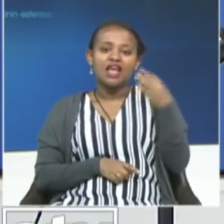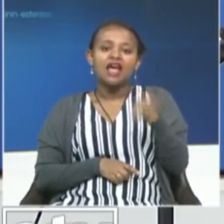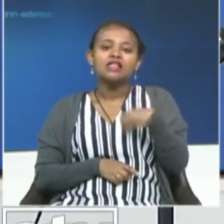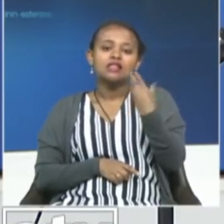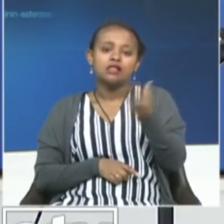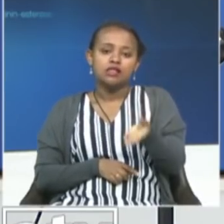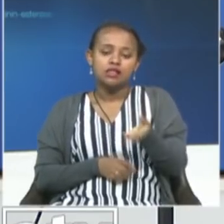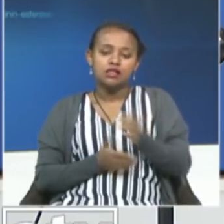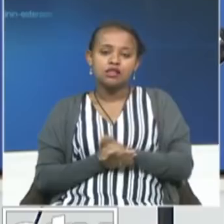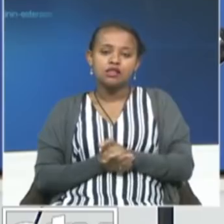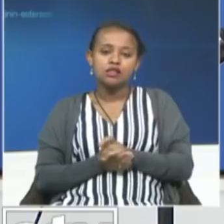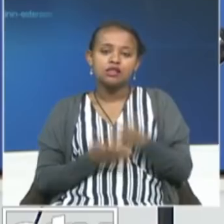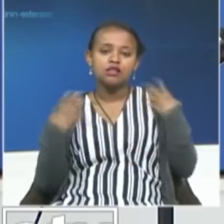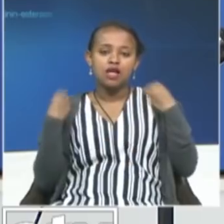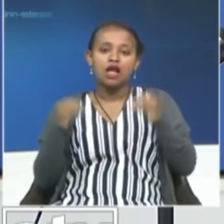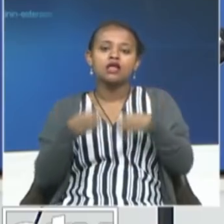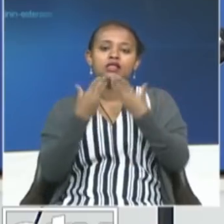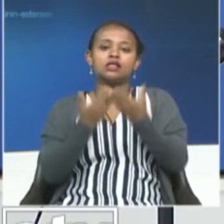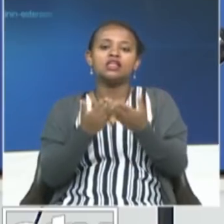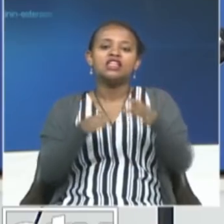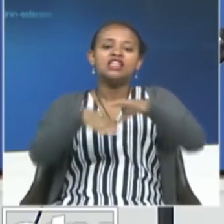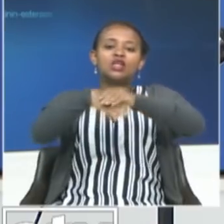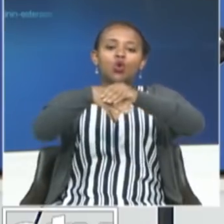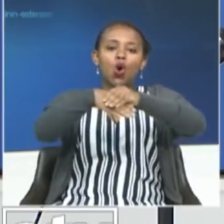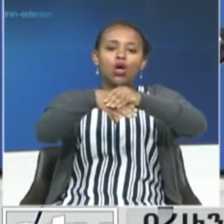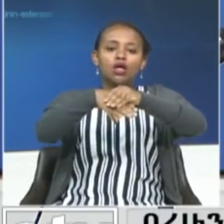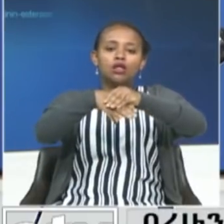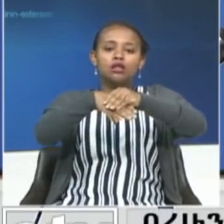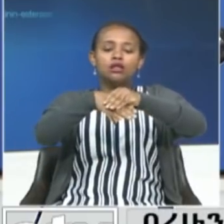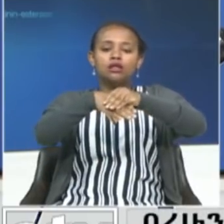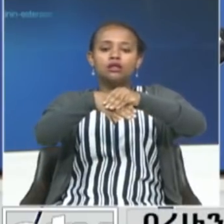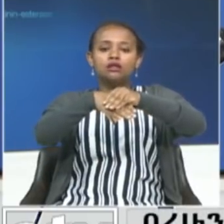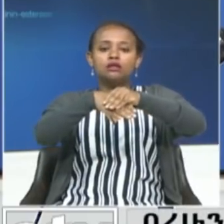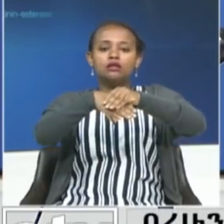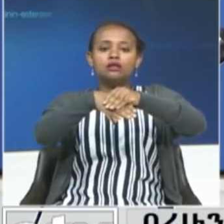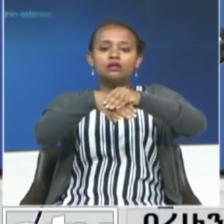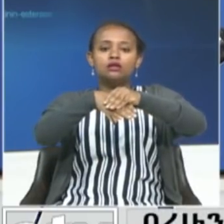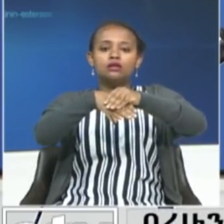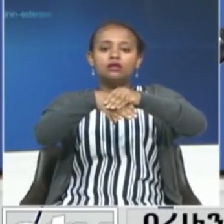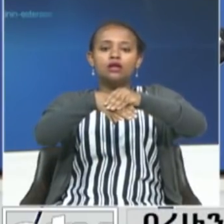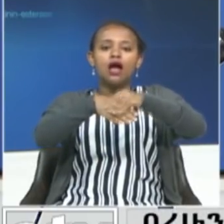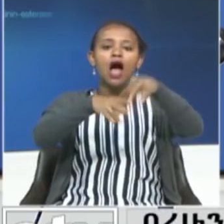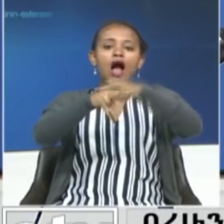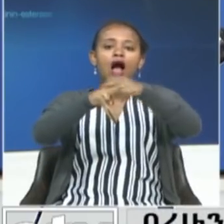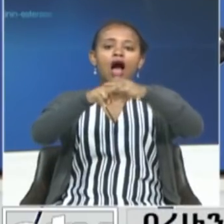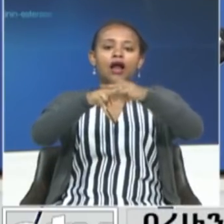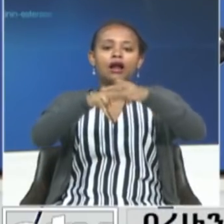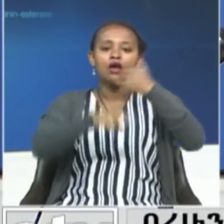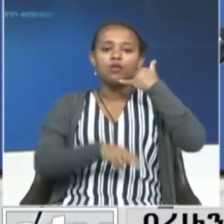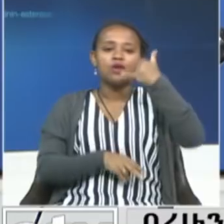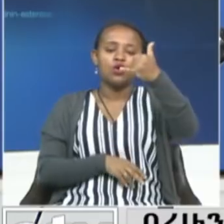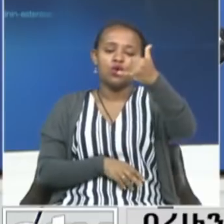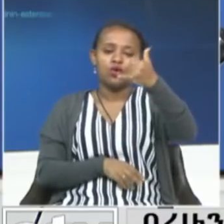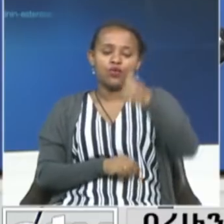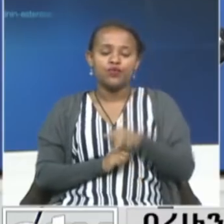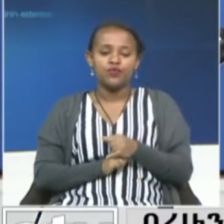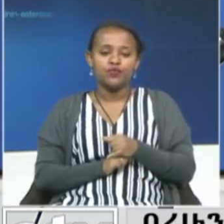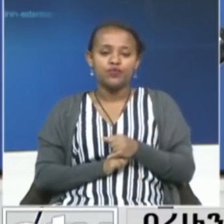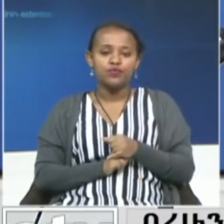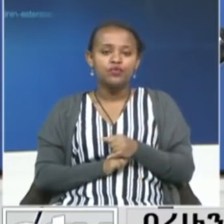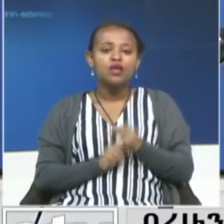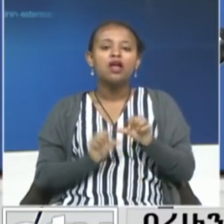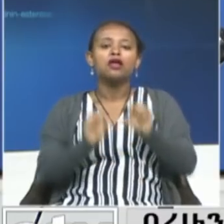ተናስተልን ተናስተልን እንተዋወቅ እዚ ካራ ነን ደውለው እሺ ካራ